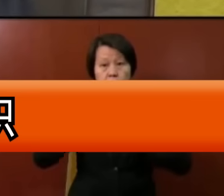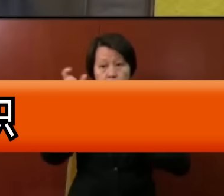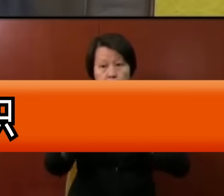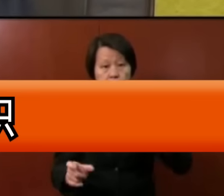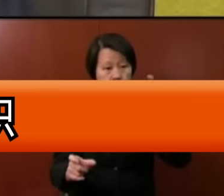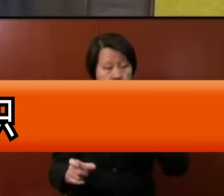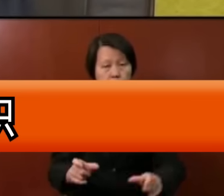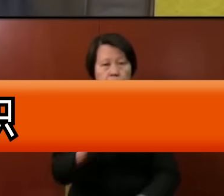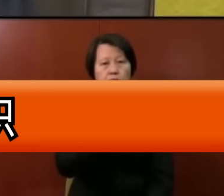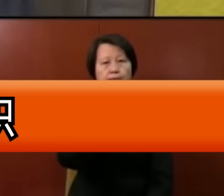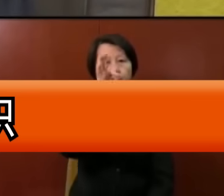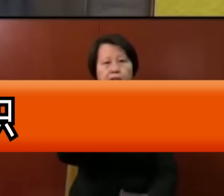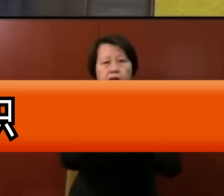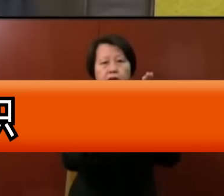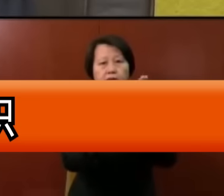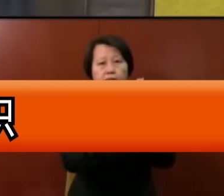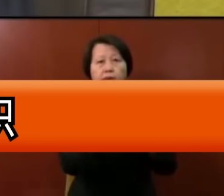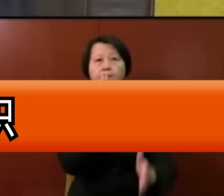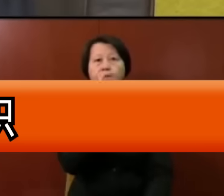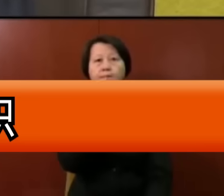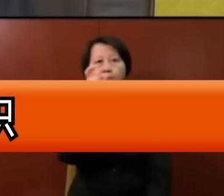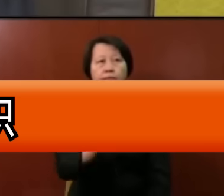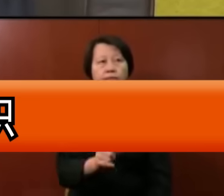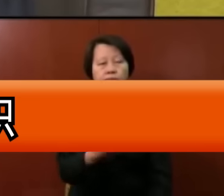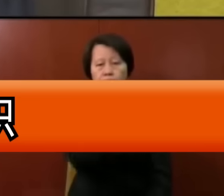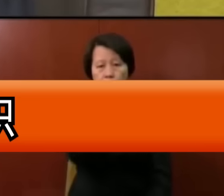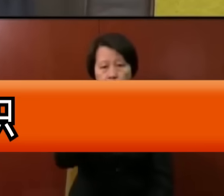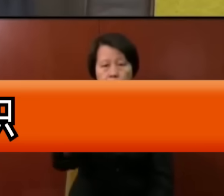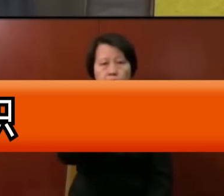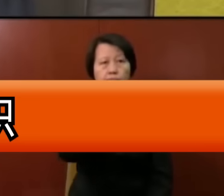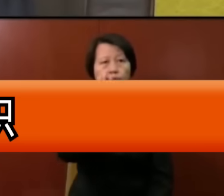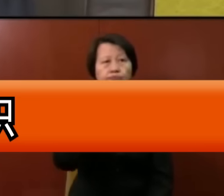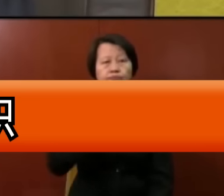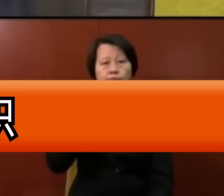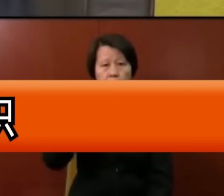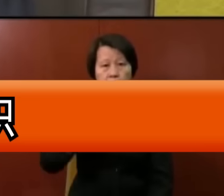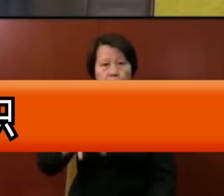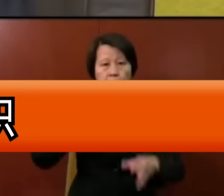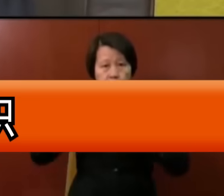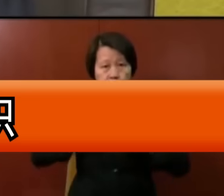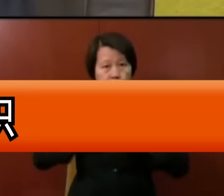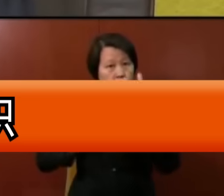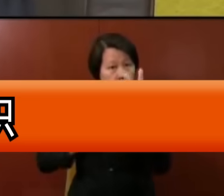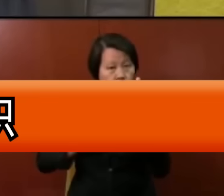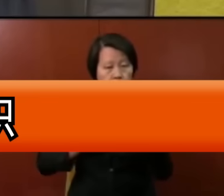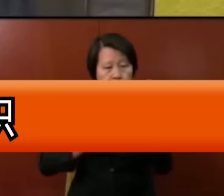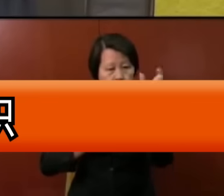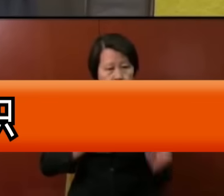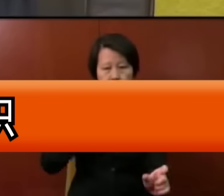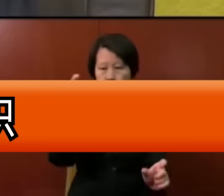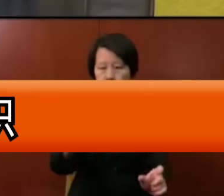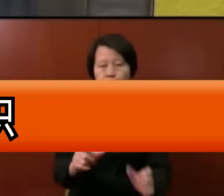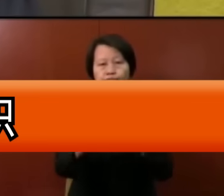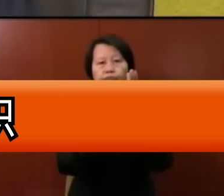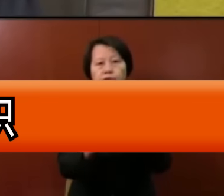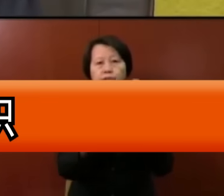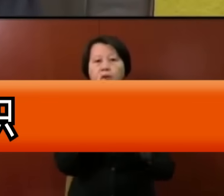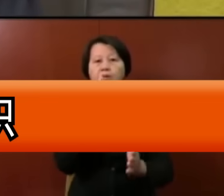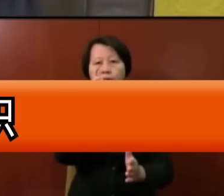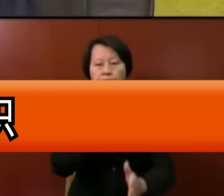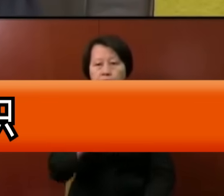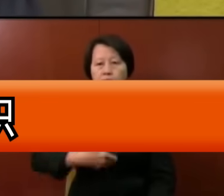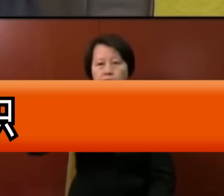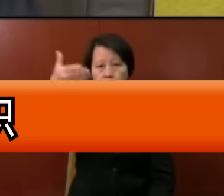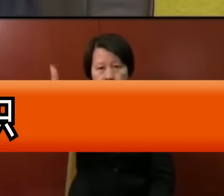memilih imbalan speaker Muhammad kalian saya telah menerima 2 pencalonan bagi timbangan speaker Saya